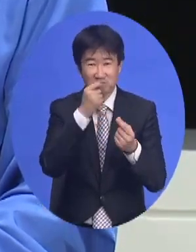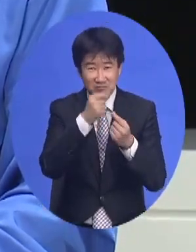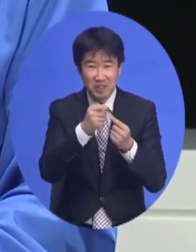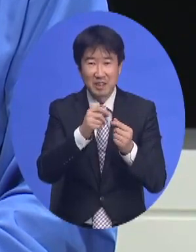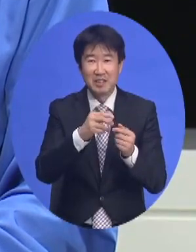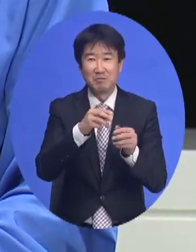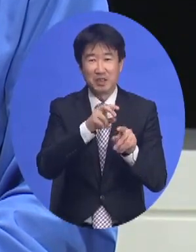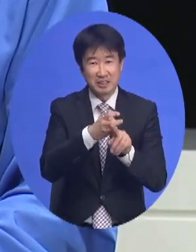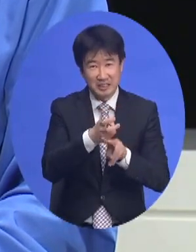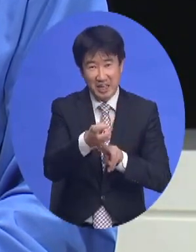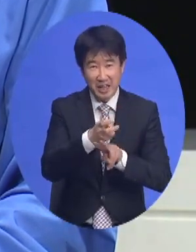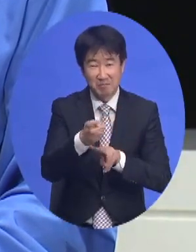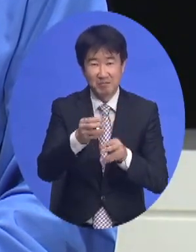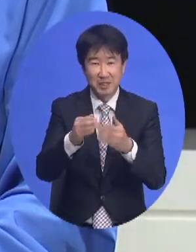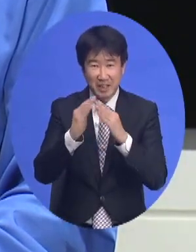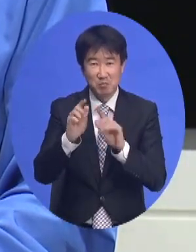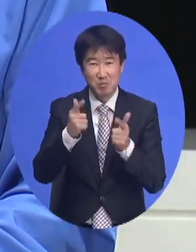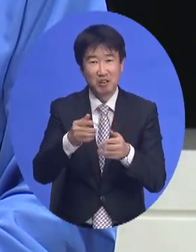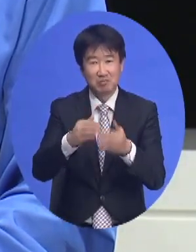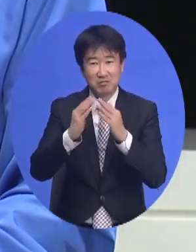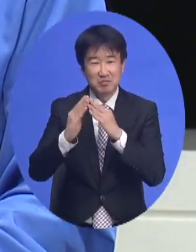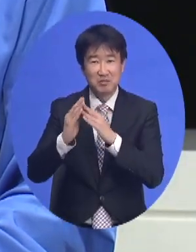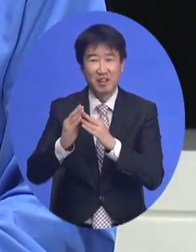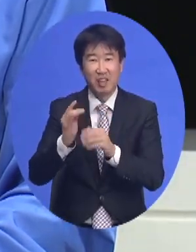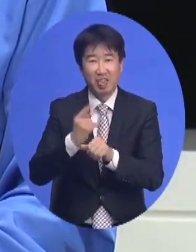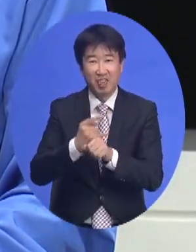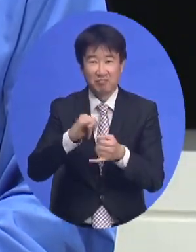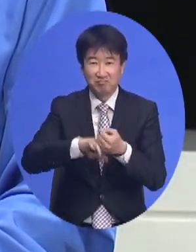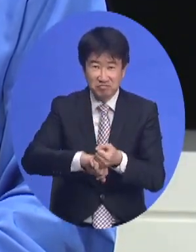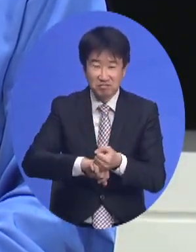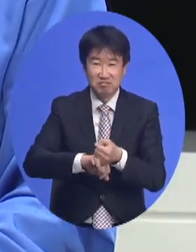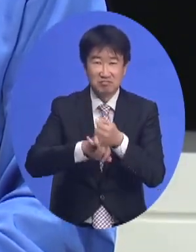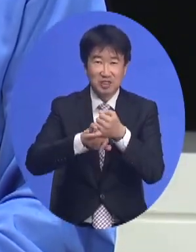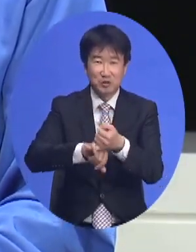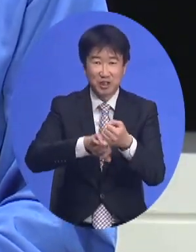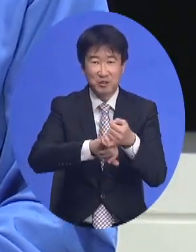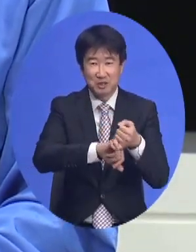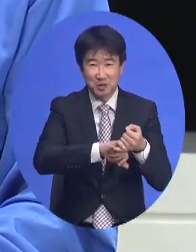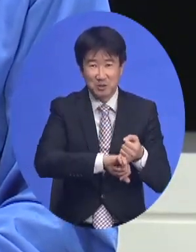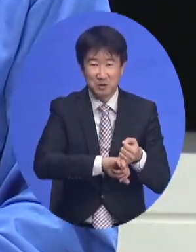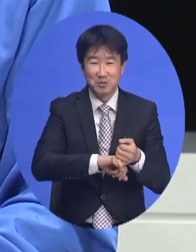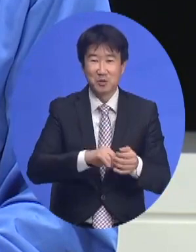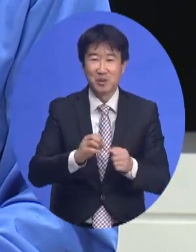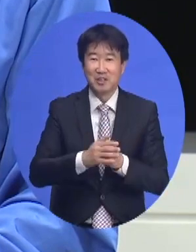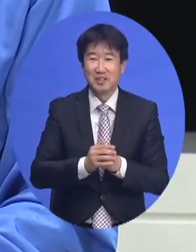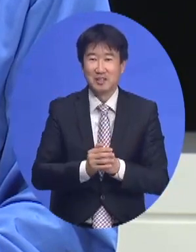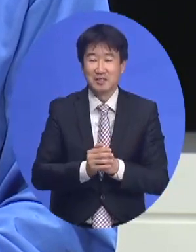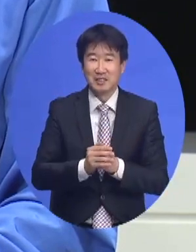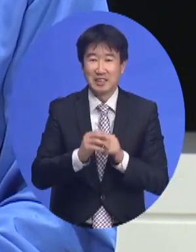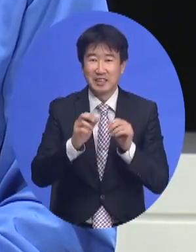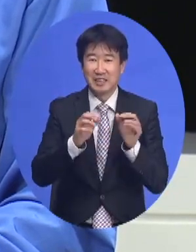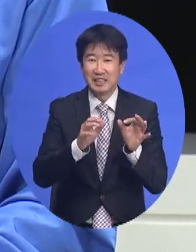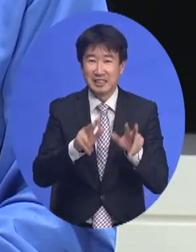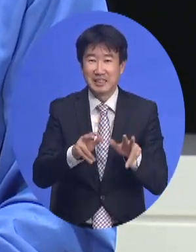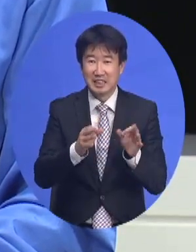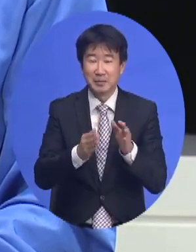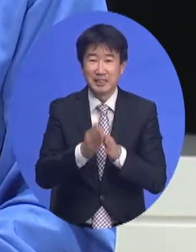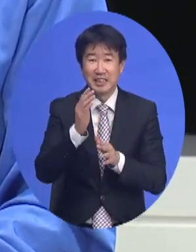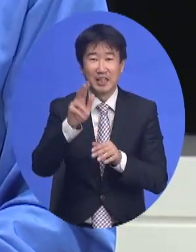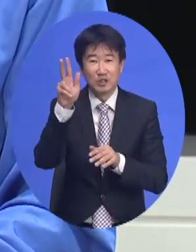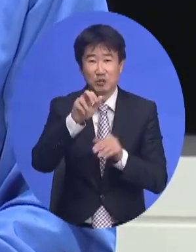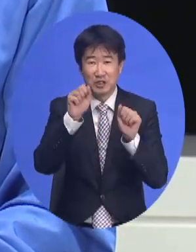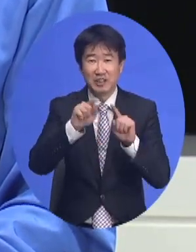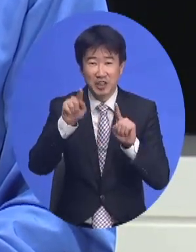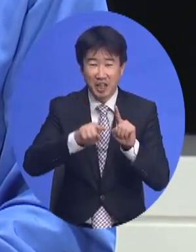틀에 만들겠다. 뭐 하겠다. 뭐 하겠다. 그다음에 그 어쨌든 민주 그 지금 김해시에서 전국 체전도